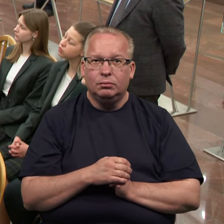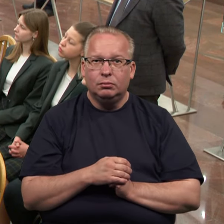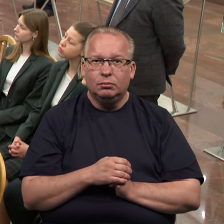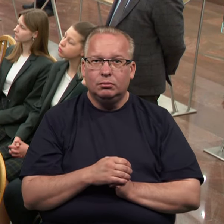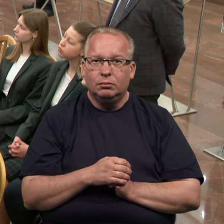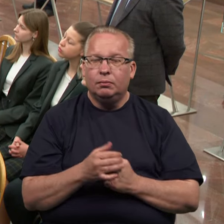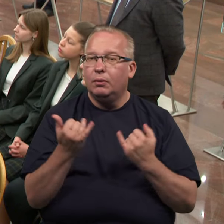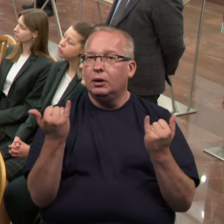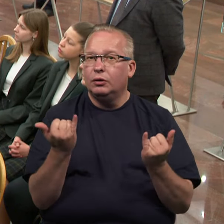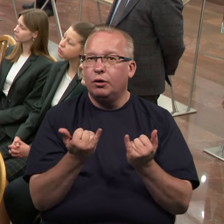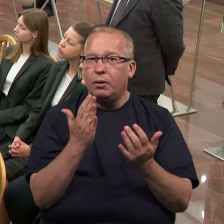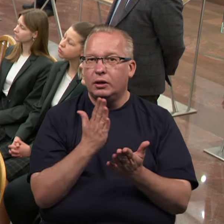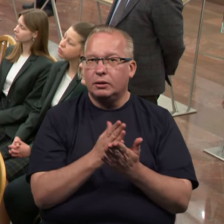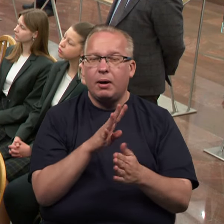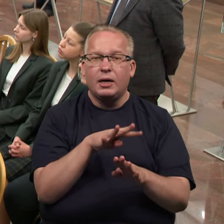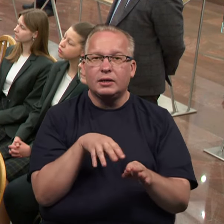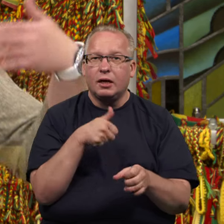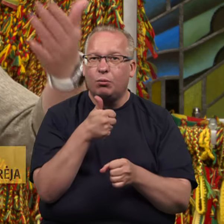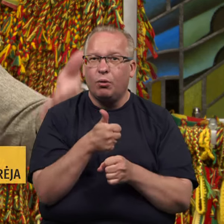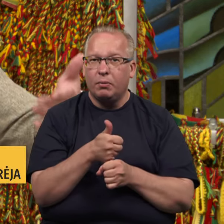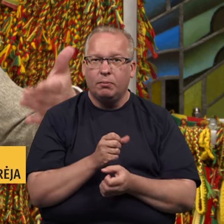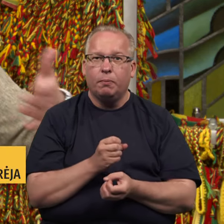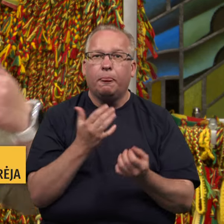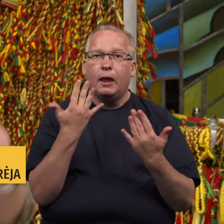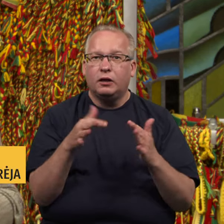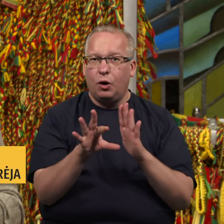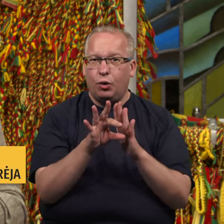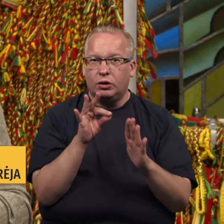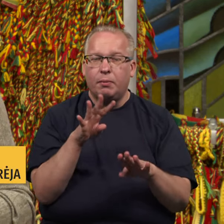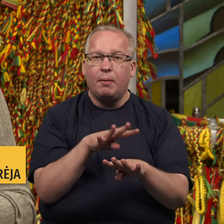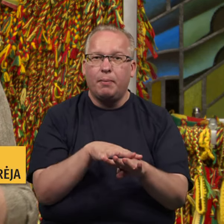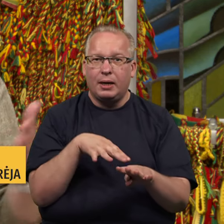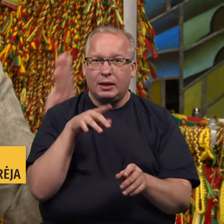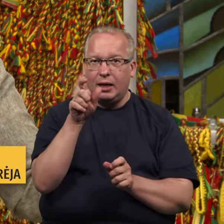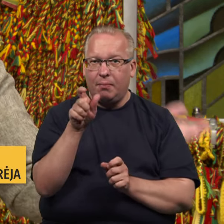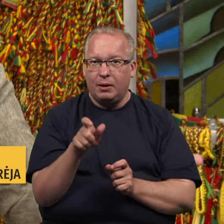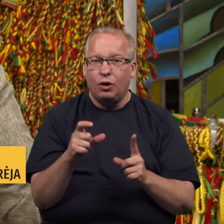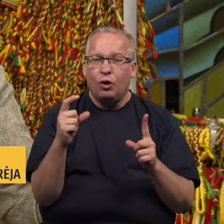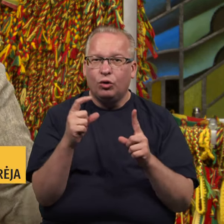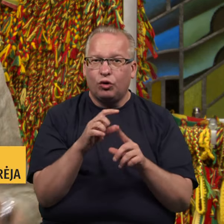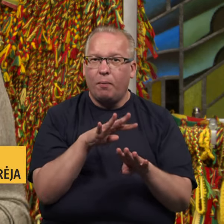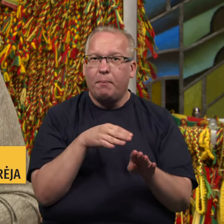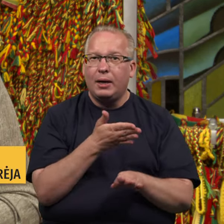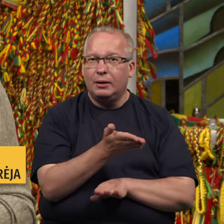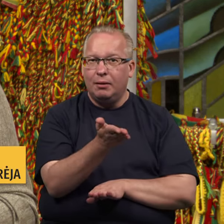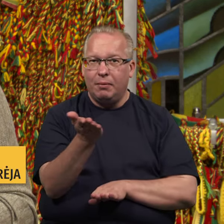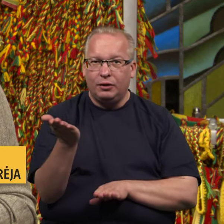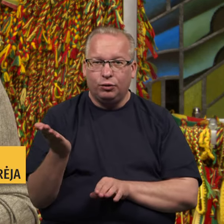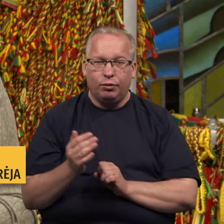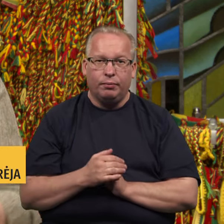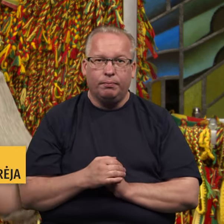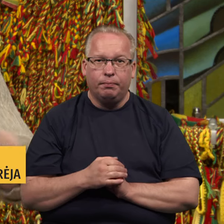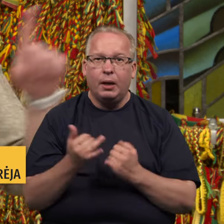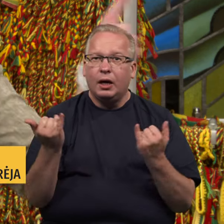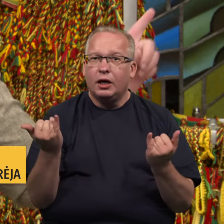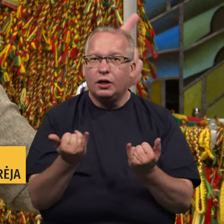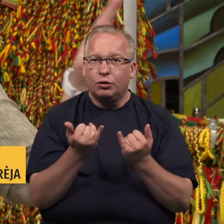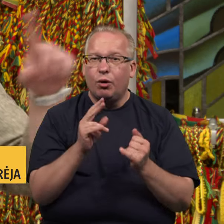Įdomiausia tai yra Seimo pirmininko jau išrinkto parlamentaro žodis parlamentui. Ir kas yra įdomu,